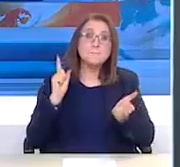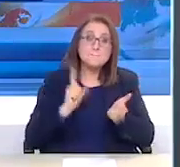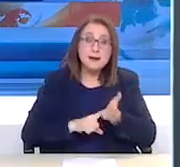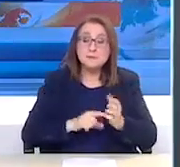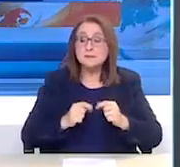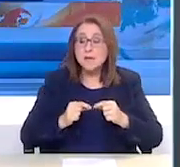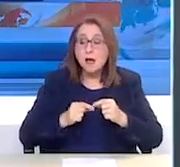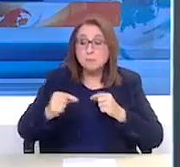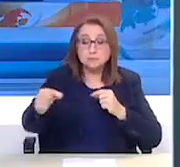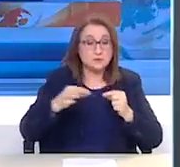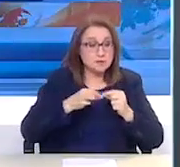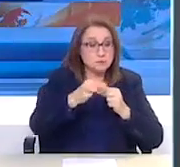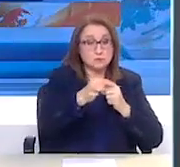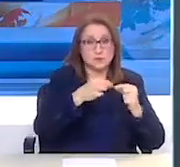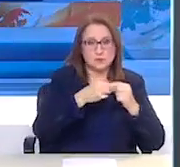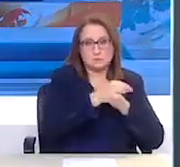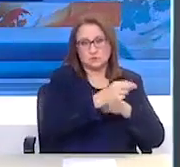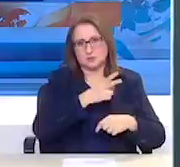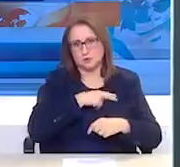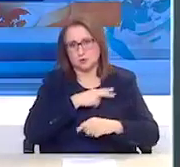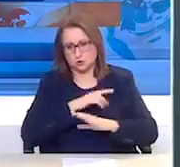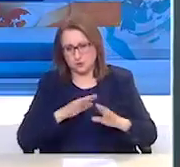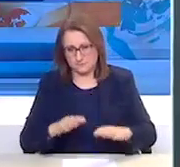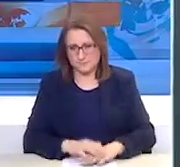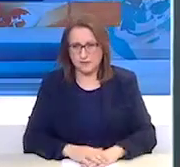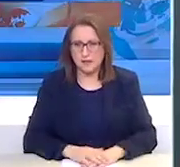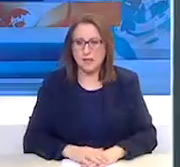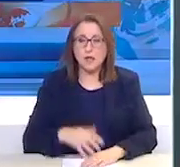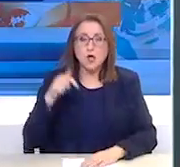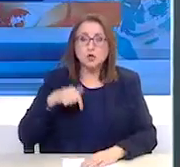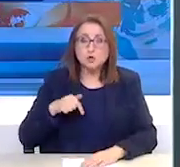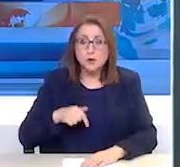Με βάση τα δικά μας δεδομένα, αυτή τη στιγμή το όφελος αναμένεται να είναι μικρό.